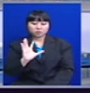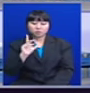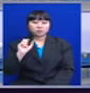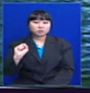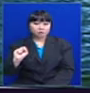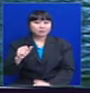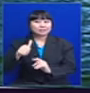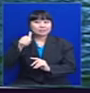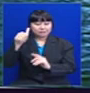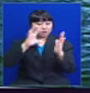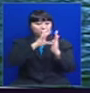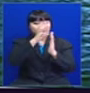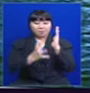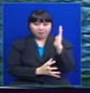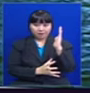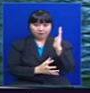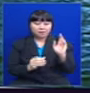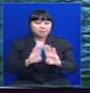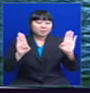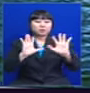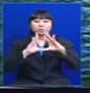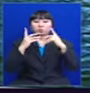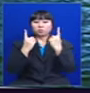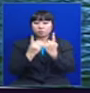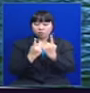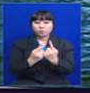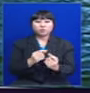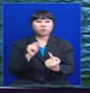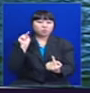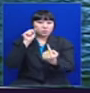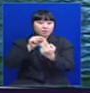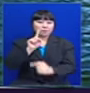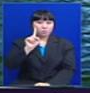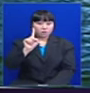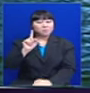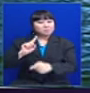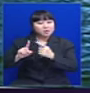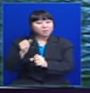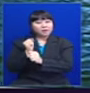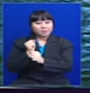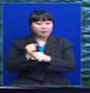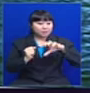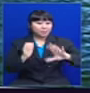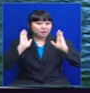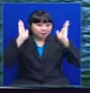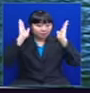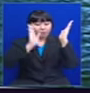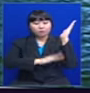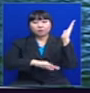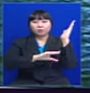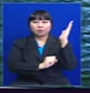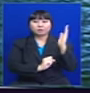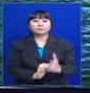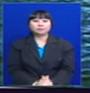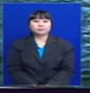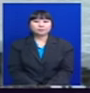ภาคพร้อมเปิดชมรม PRD 6 to be number 1และศูนย์เพื่อนใจวัยทำงานสำนักประชาสัมพันธ์เขต6จังหวัดสงขลาค่ะ